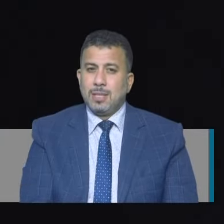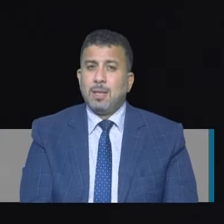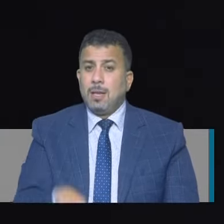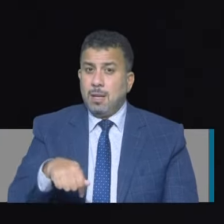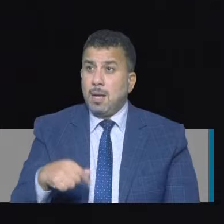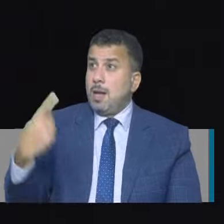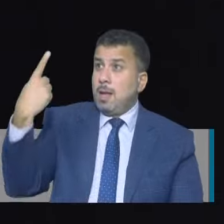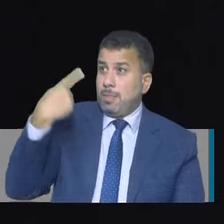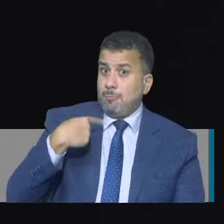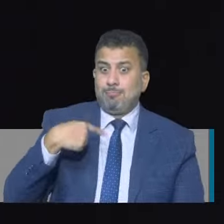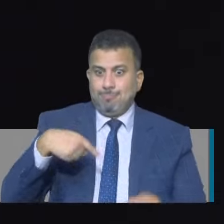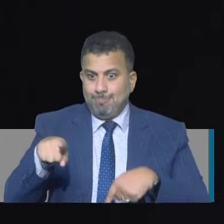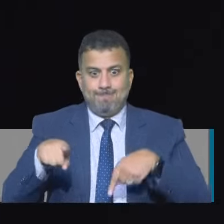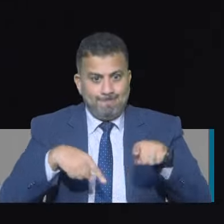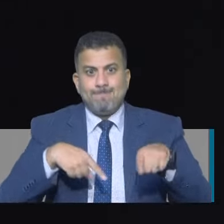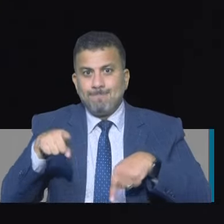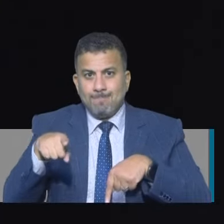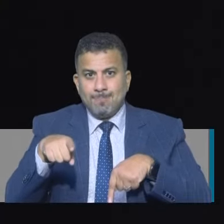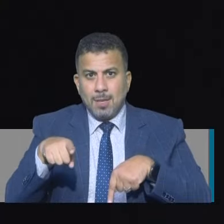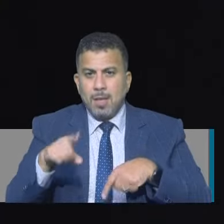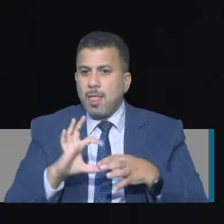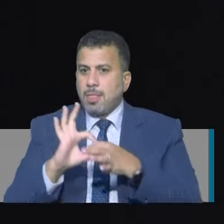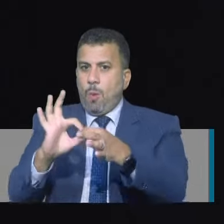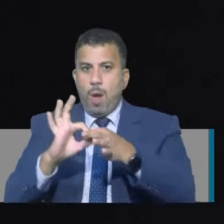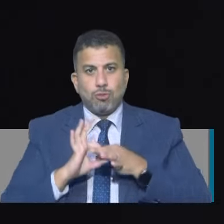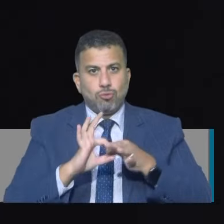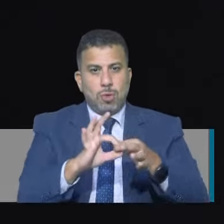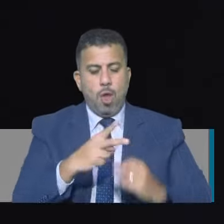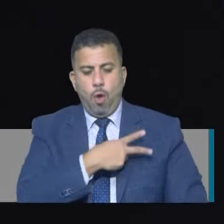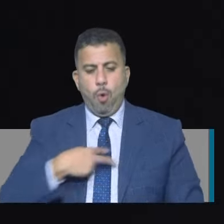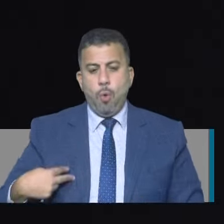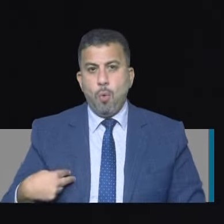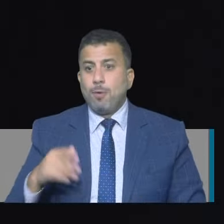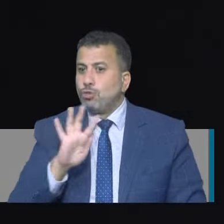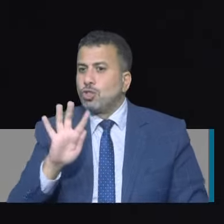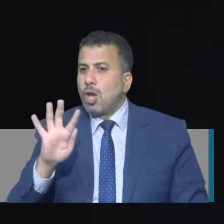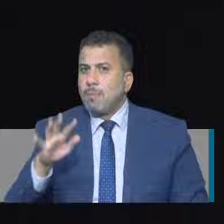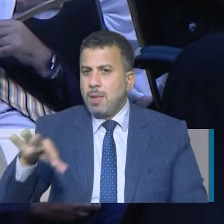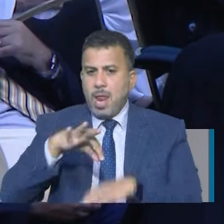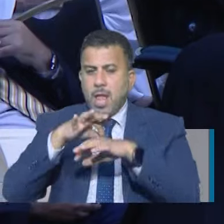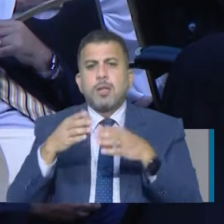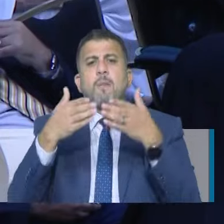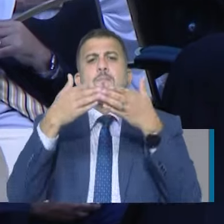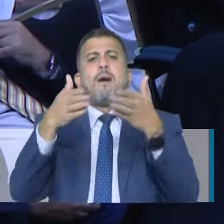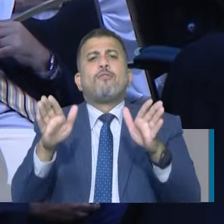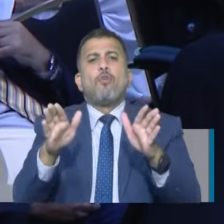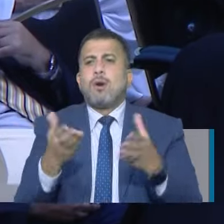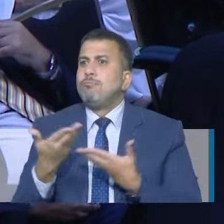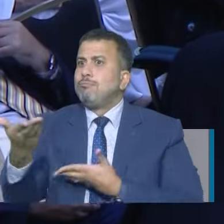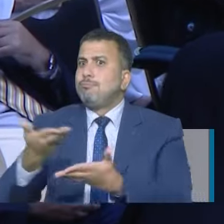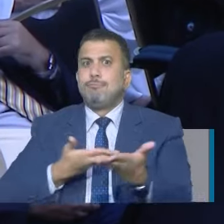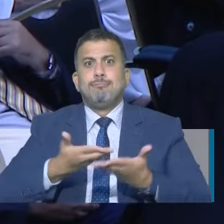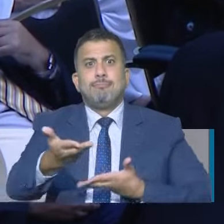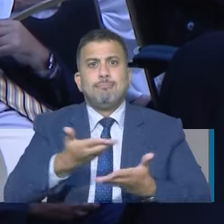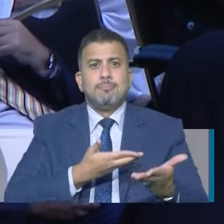التوجيهات بان تكون قنوات التواصل بين الحكومه والجمهور مفتوحه